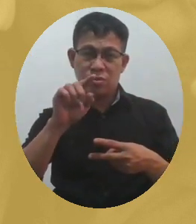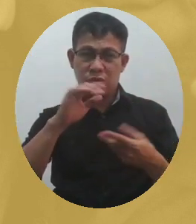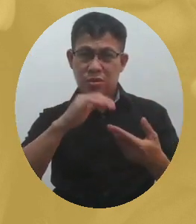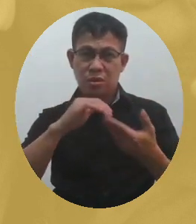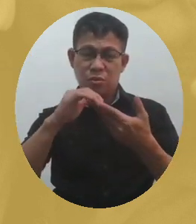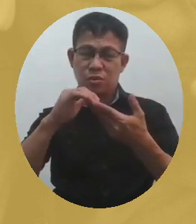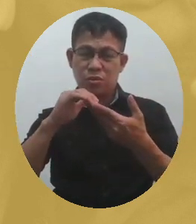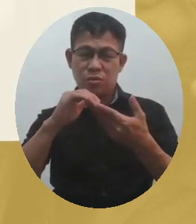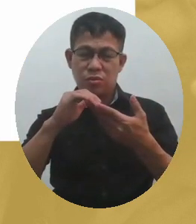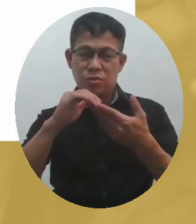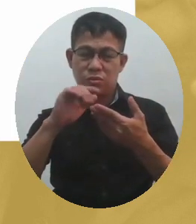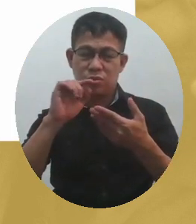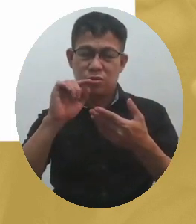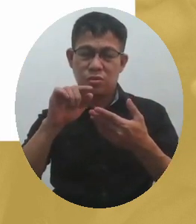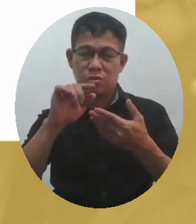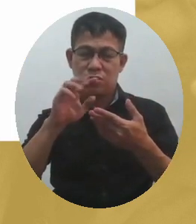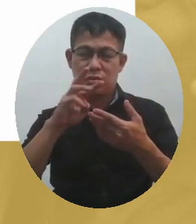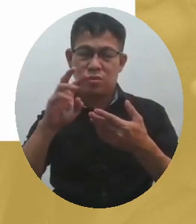sa